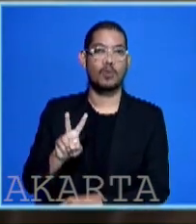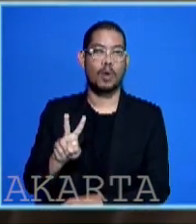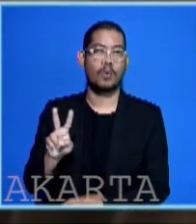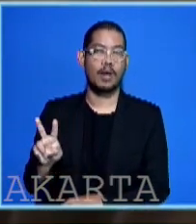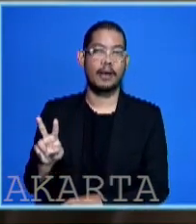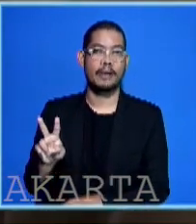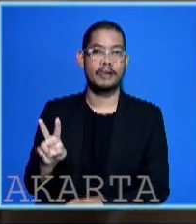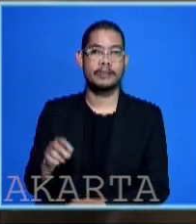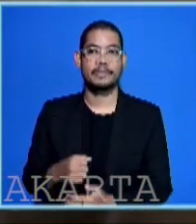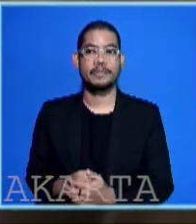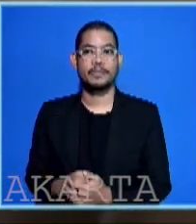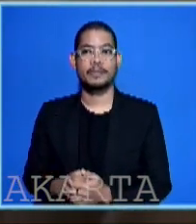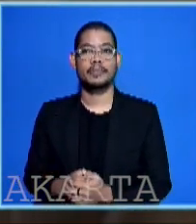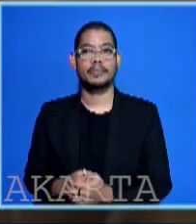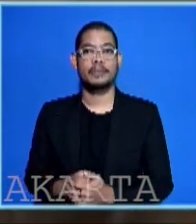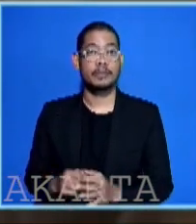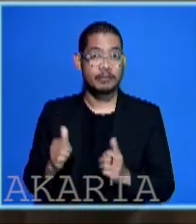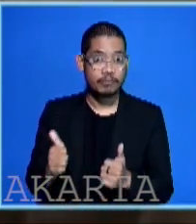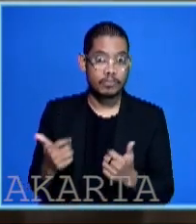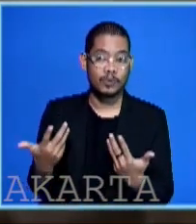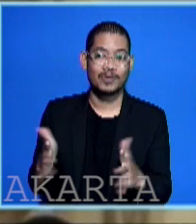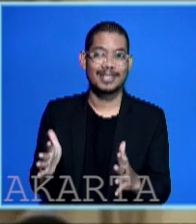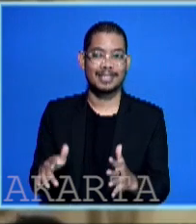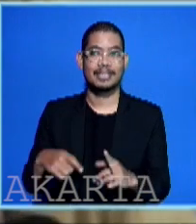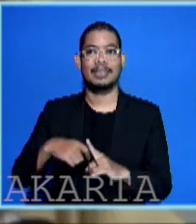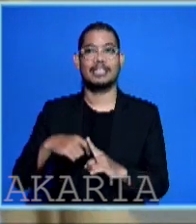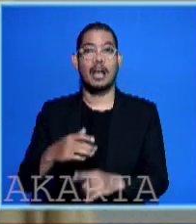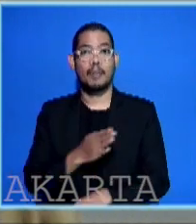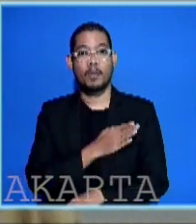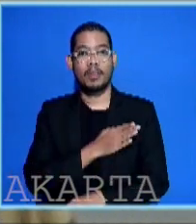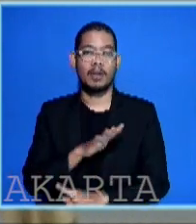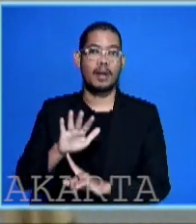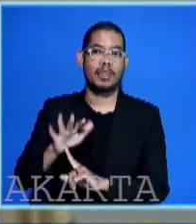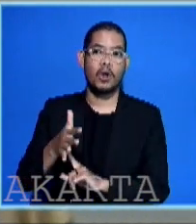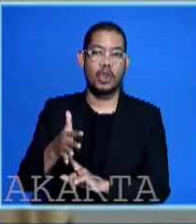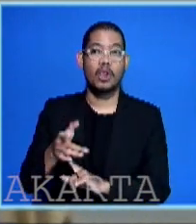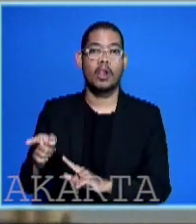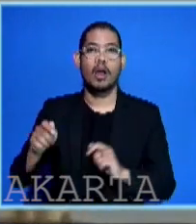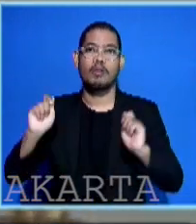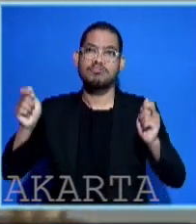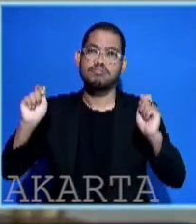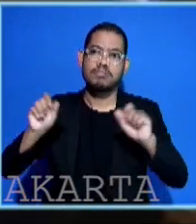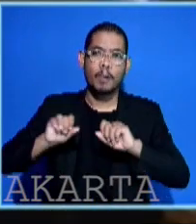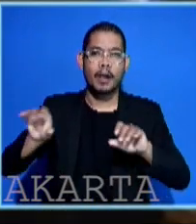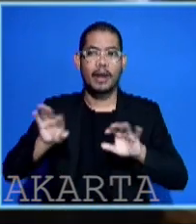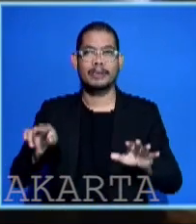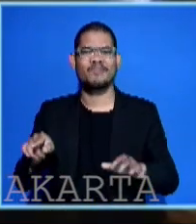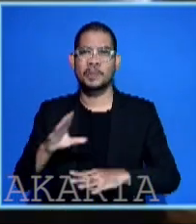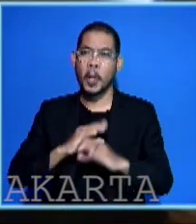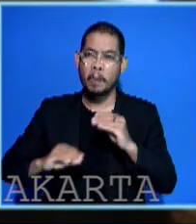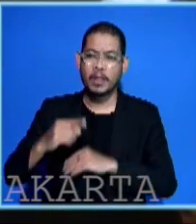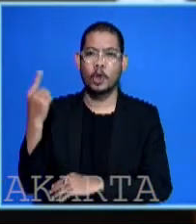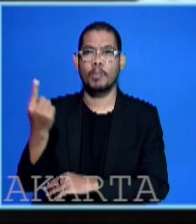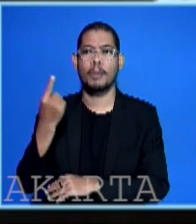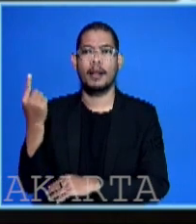wilayah serta aparat keamanan sebelumnya KPU Kabupaten Bantul mengumumkan jadwal kampanye metode rapat umum yang